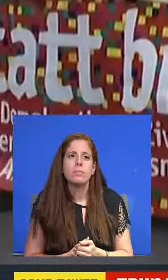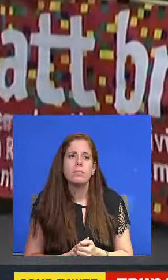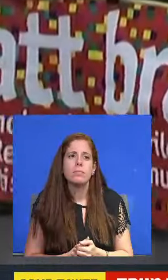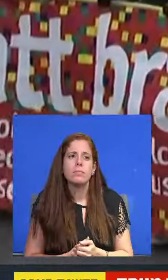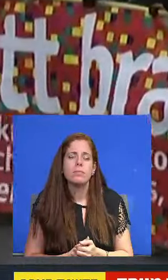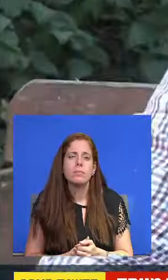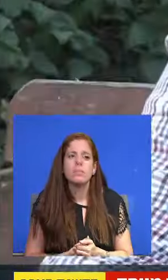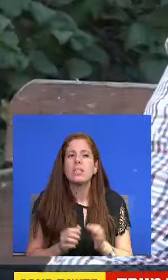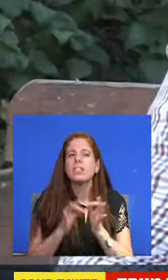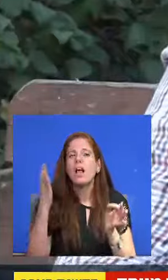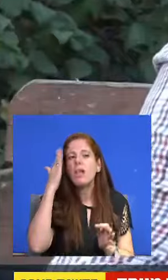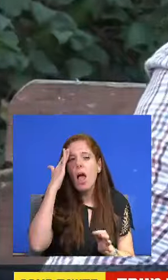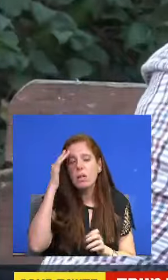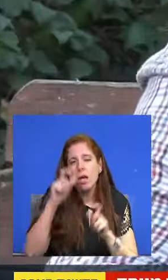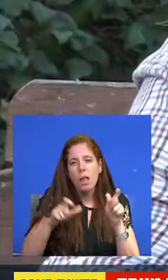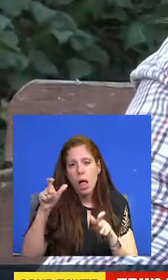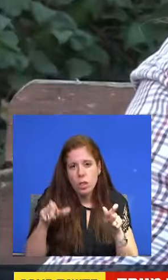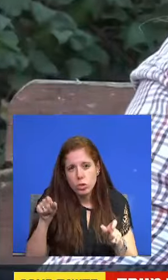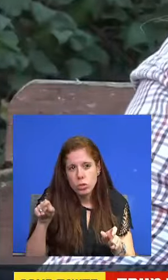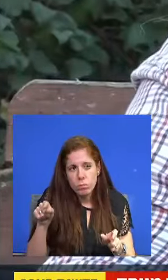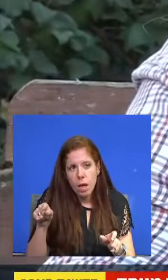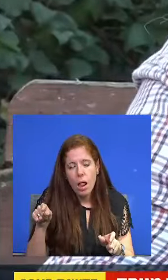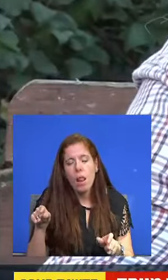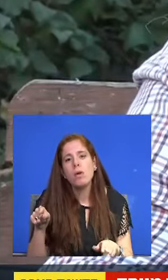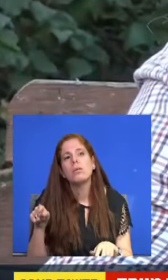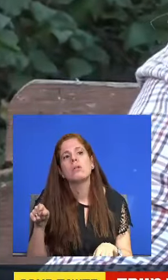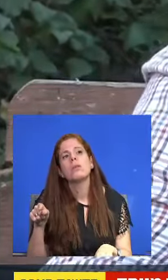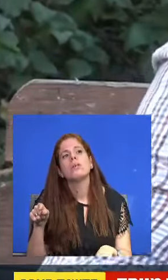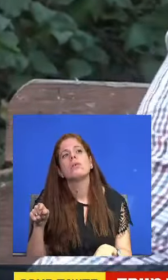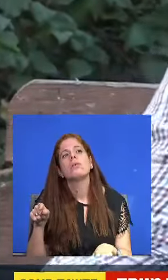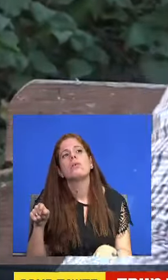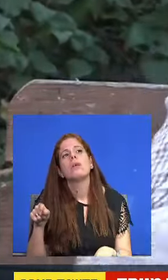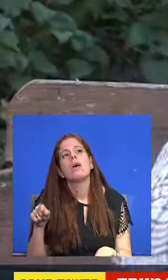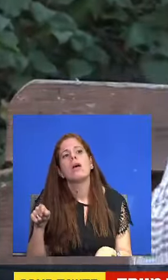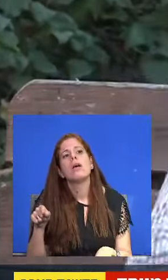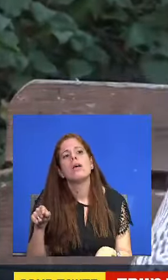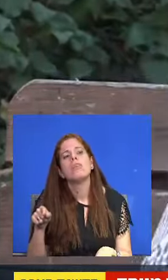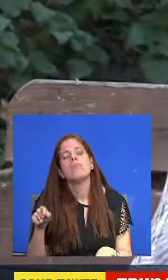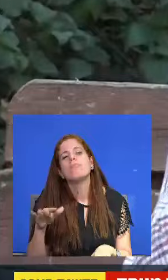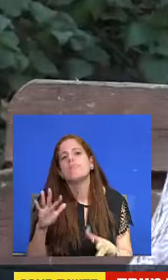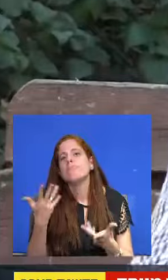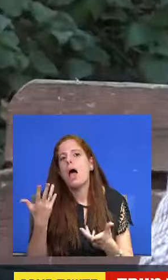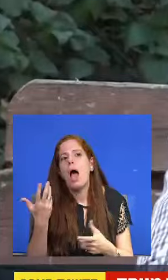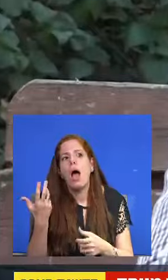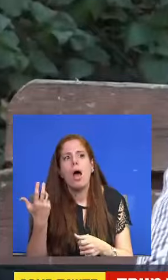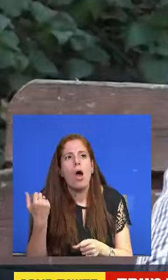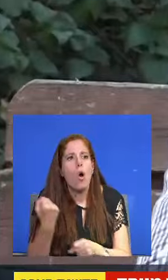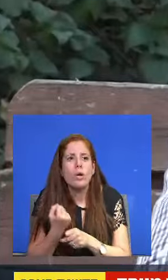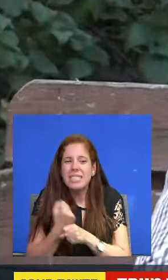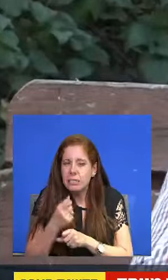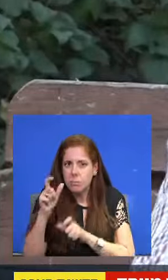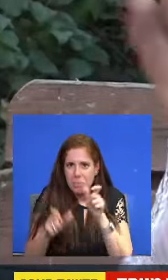Dazu habe ich angefangen, Kontakt zu den Leuten aufzunehmen. Das geht so abgefragte